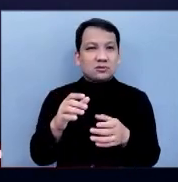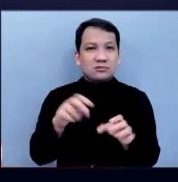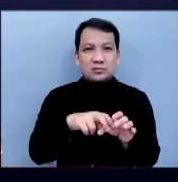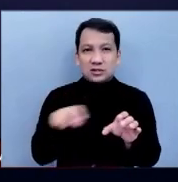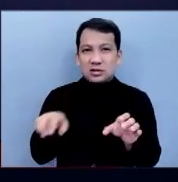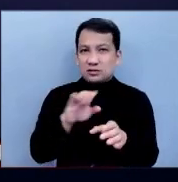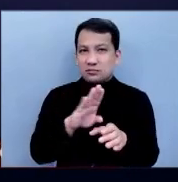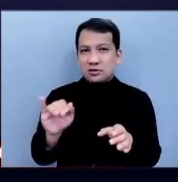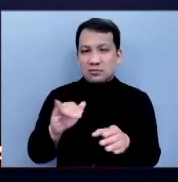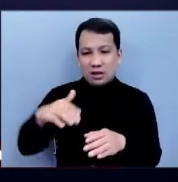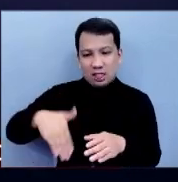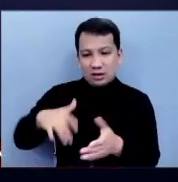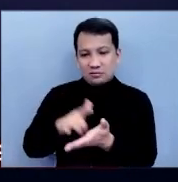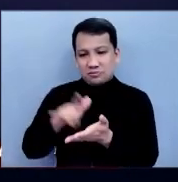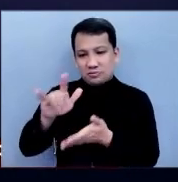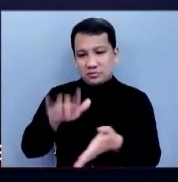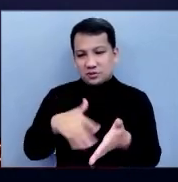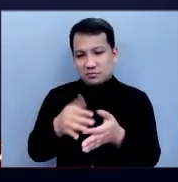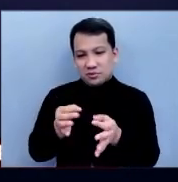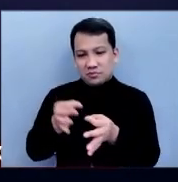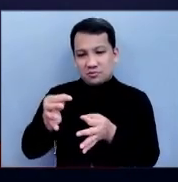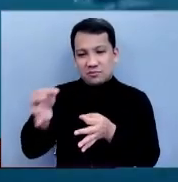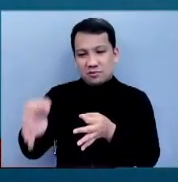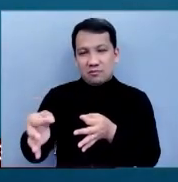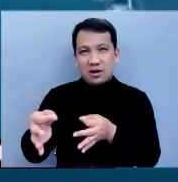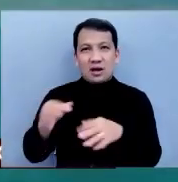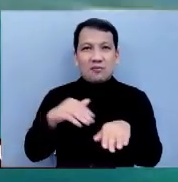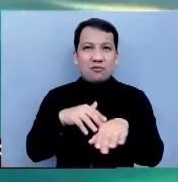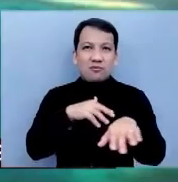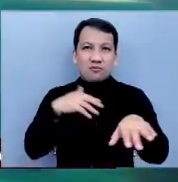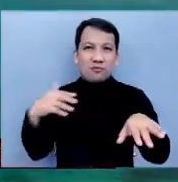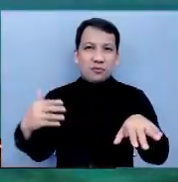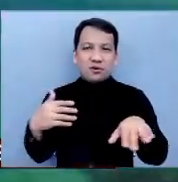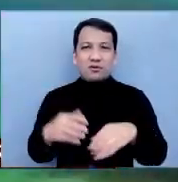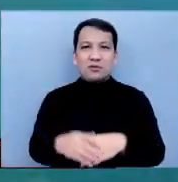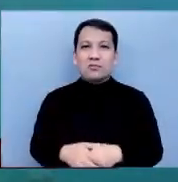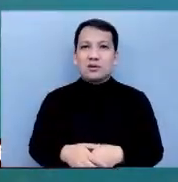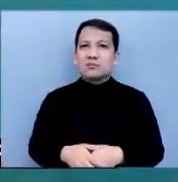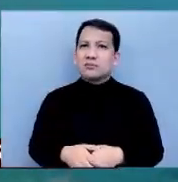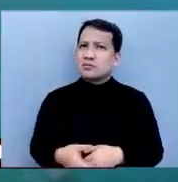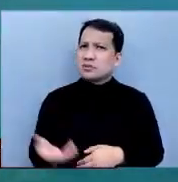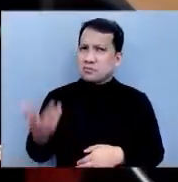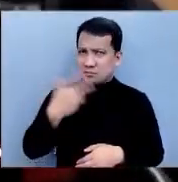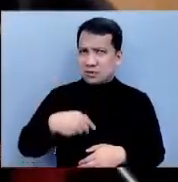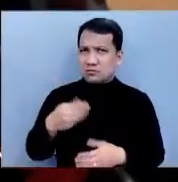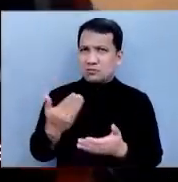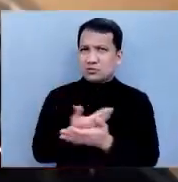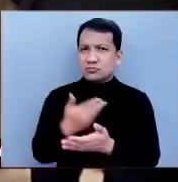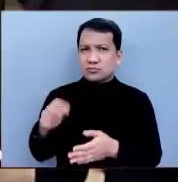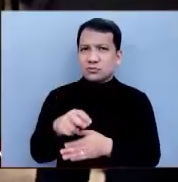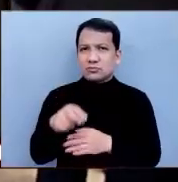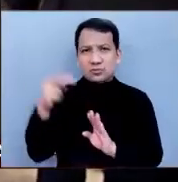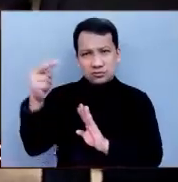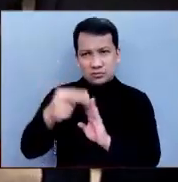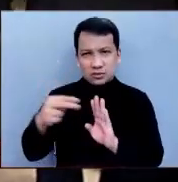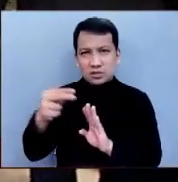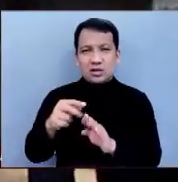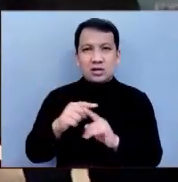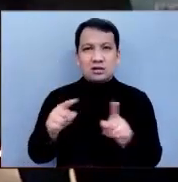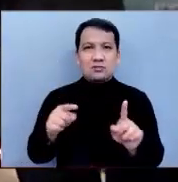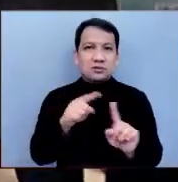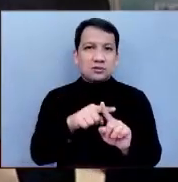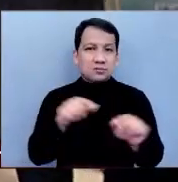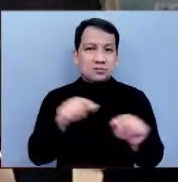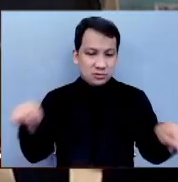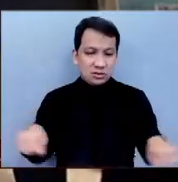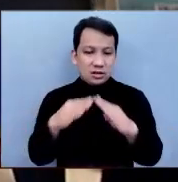delayed ang flights, bukod pa ang malalang traffic. Meron din namang nagagandahan sa bagong tourism video. Pero si Albay Representative